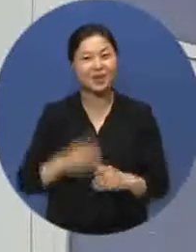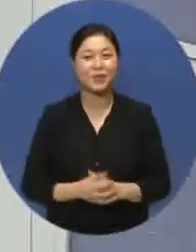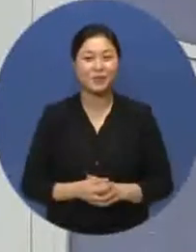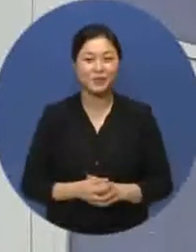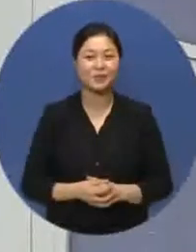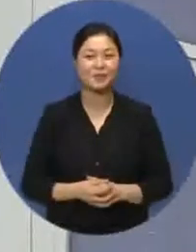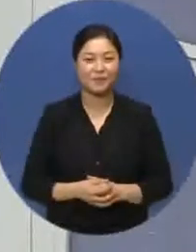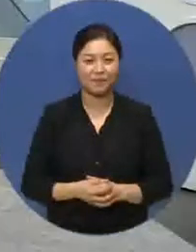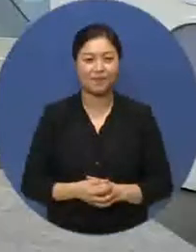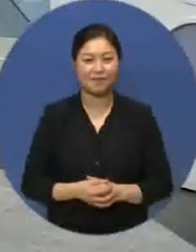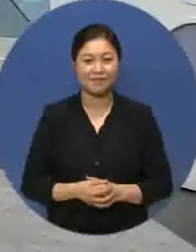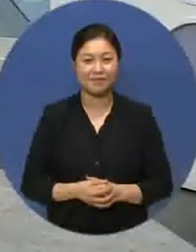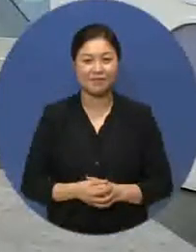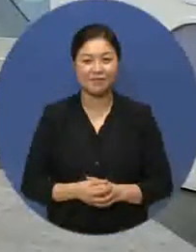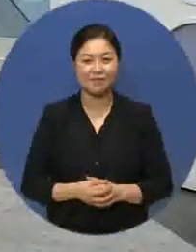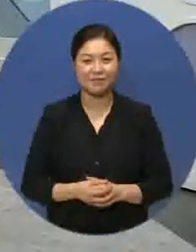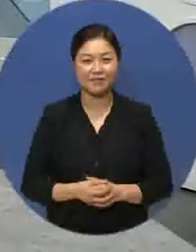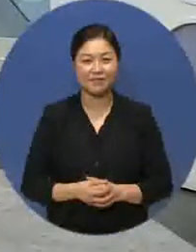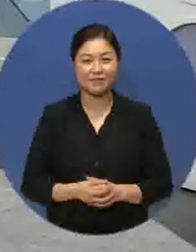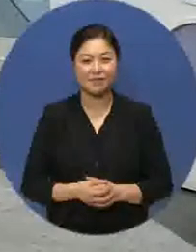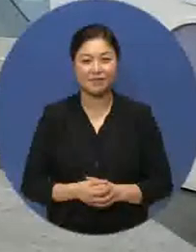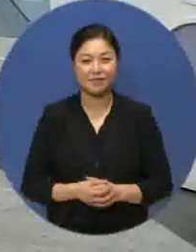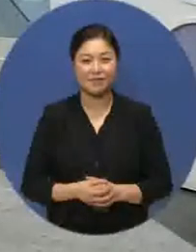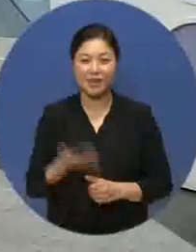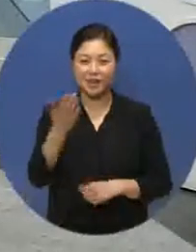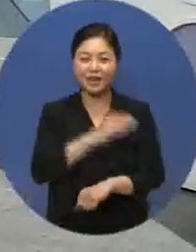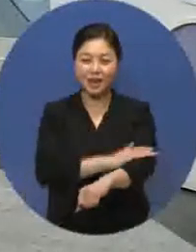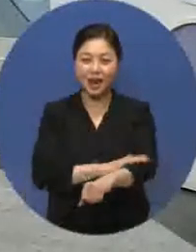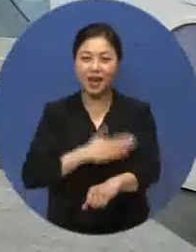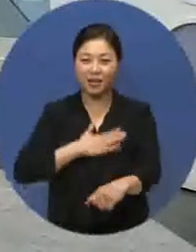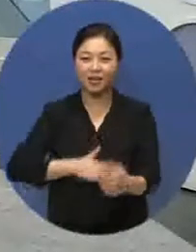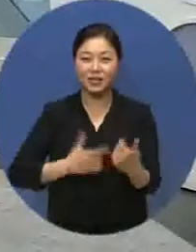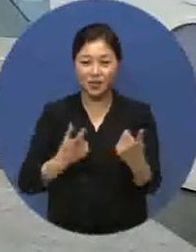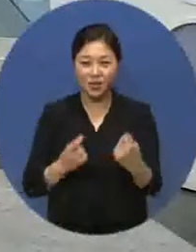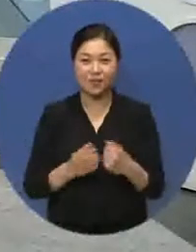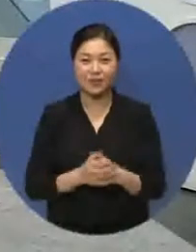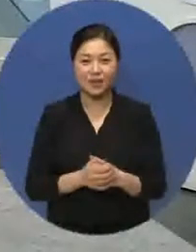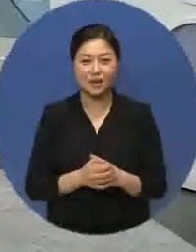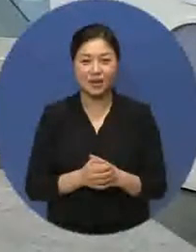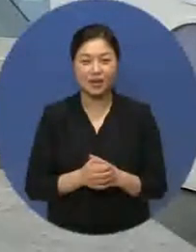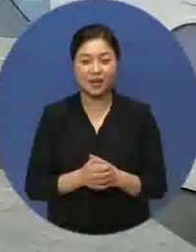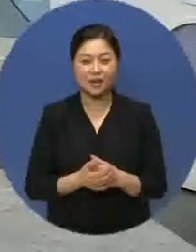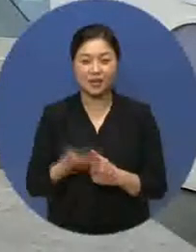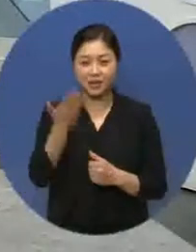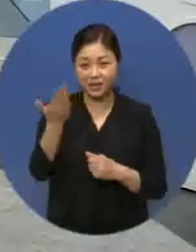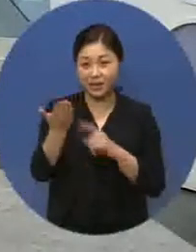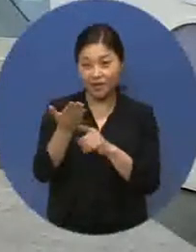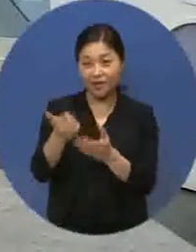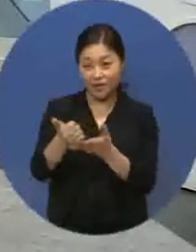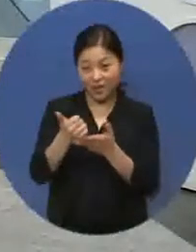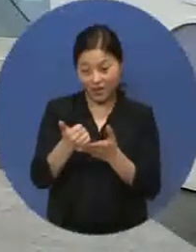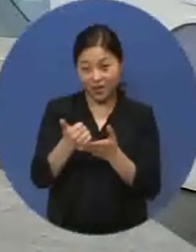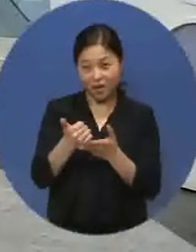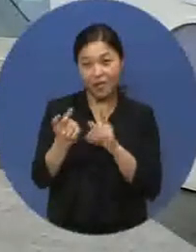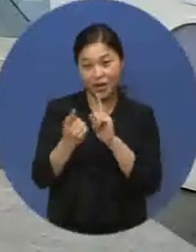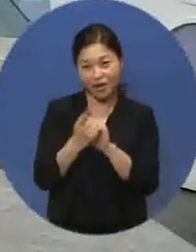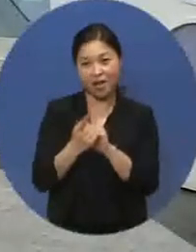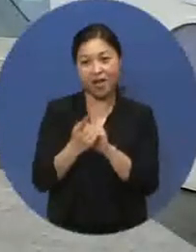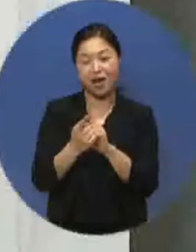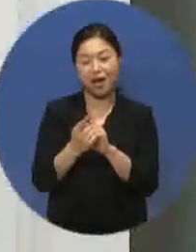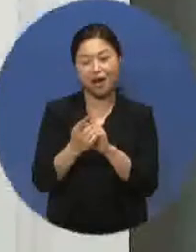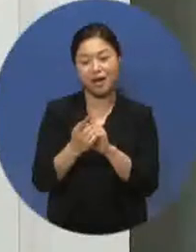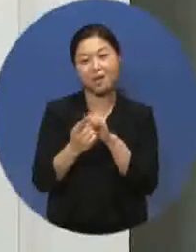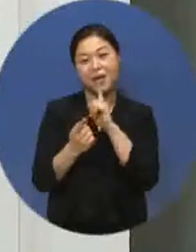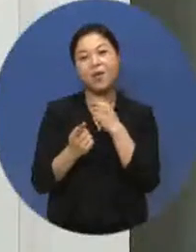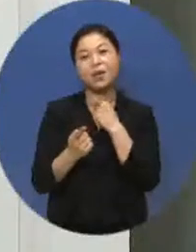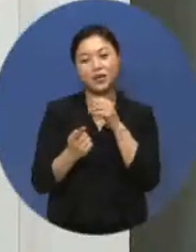아, 그렇습니까? 그, 뭐 잘 아시겠지만은 만난 김에 한 말씀 꼭 드리고 싶은 게 있어요. 네. 예,